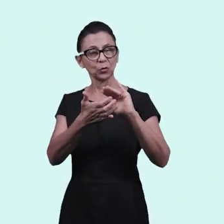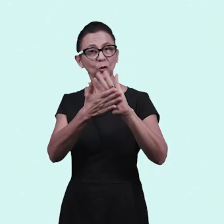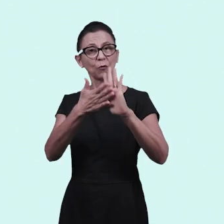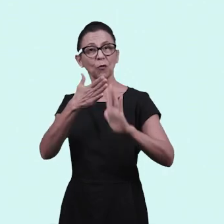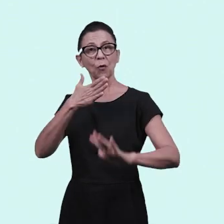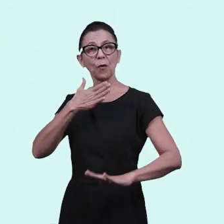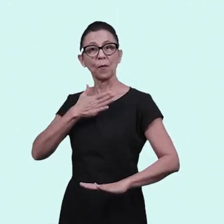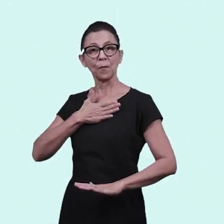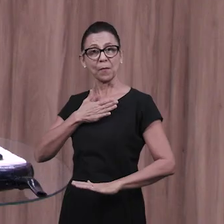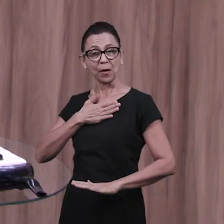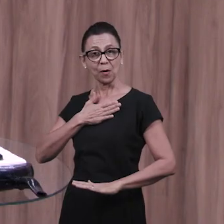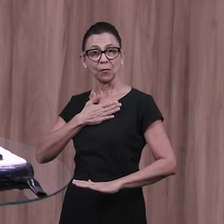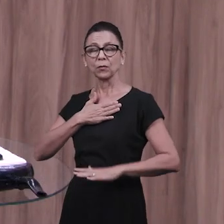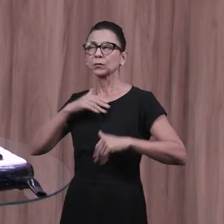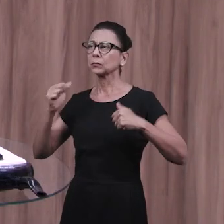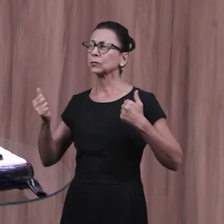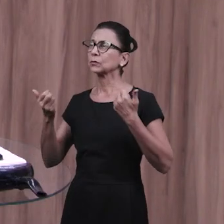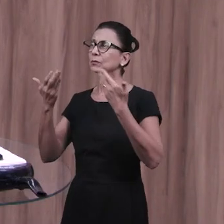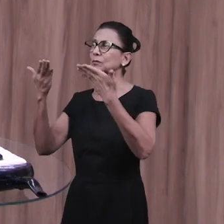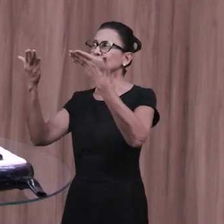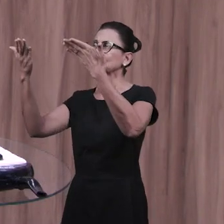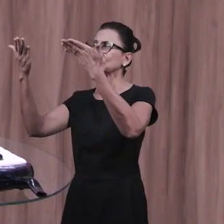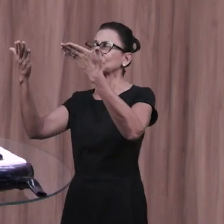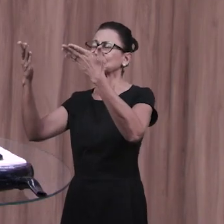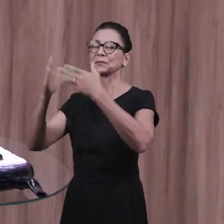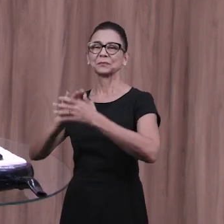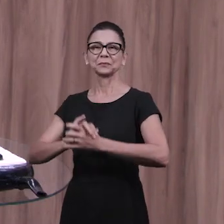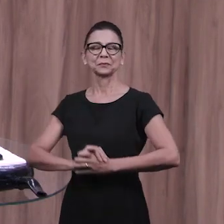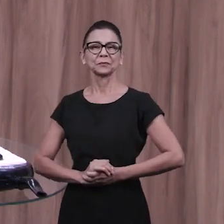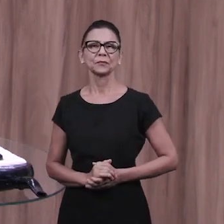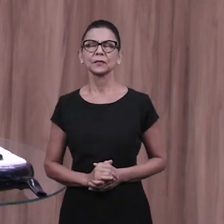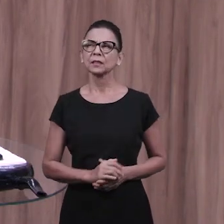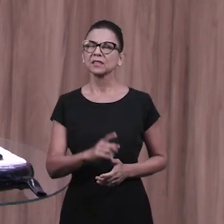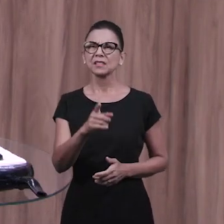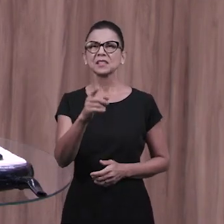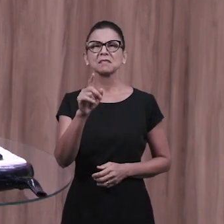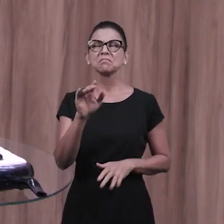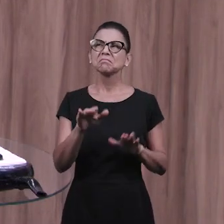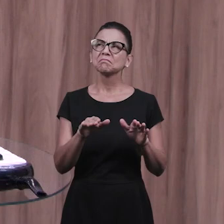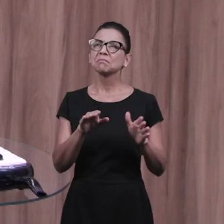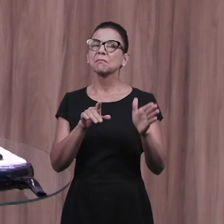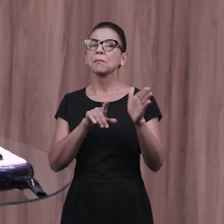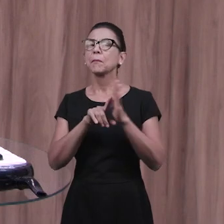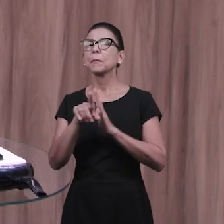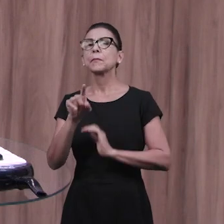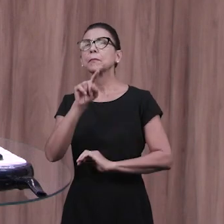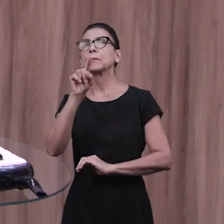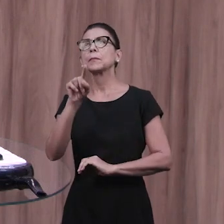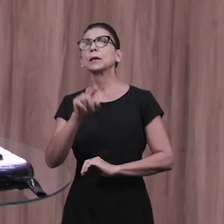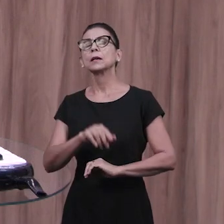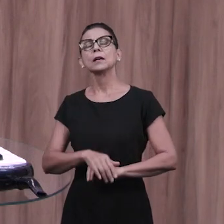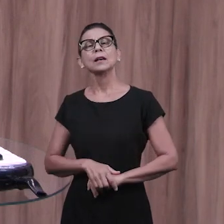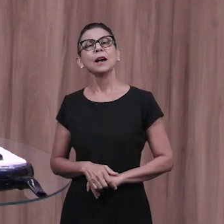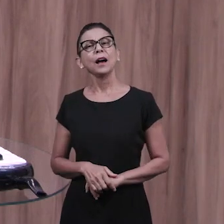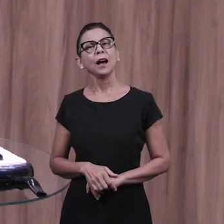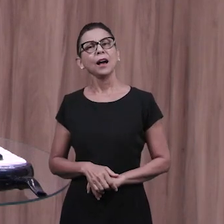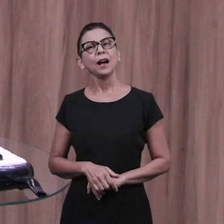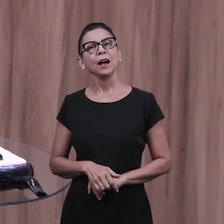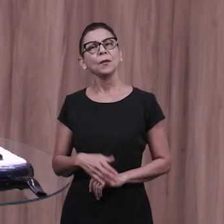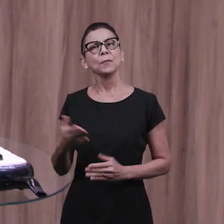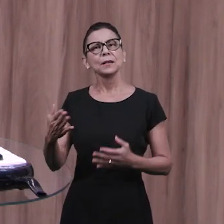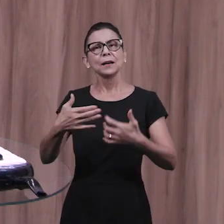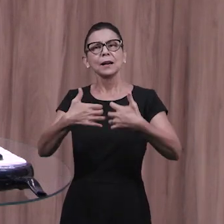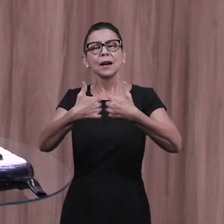le louerai. Mais vous devez vous demander, quand est-ce que nous allons entendre